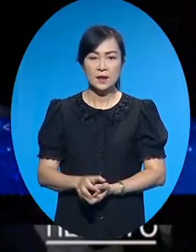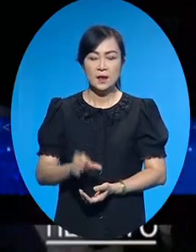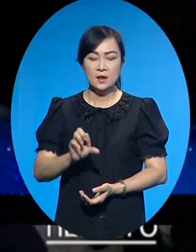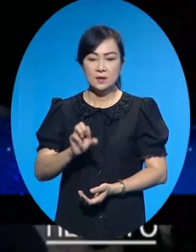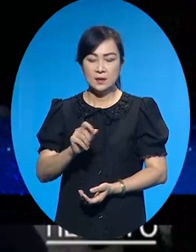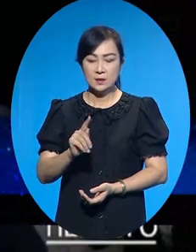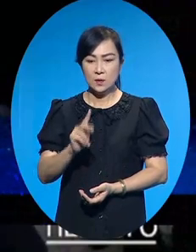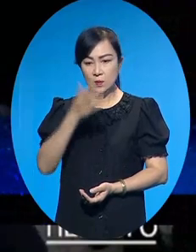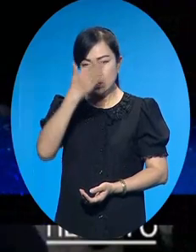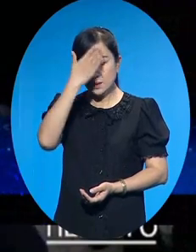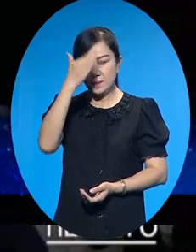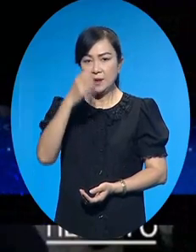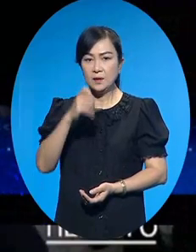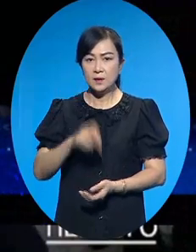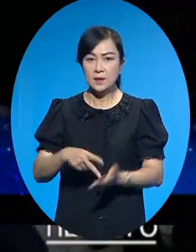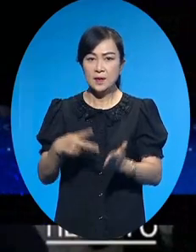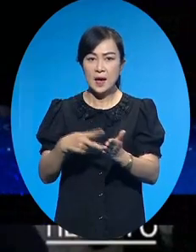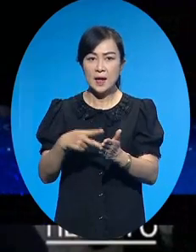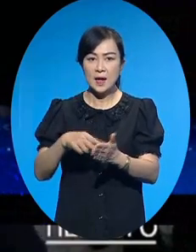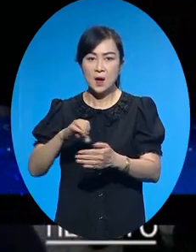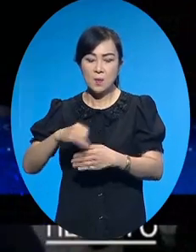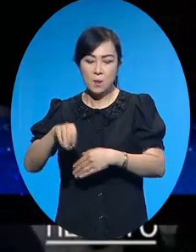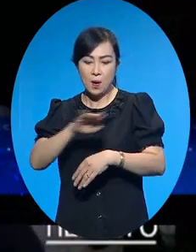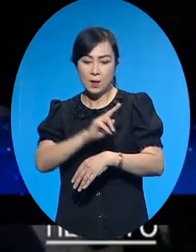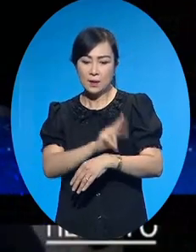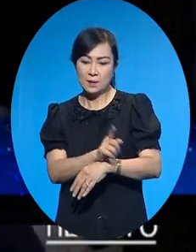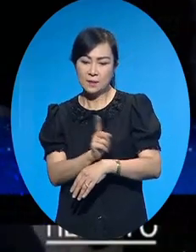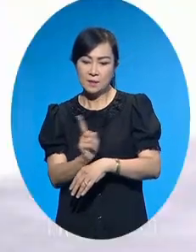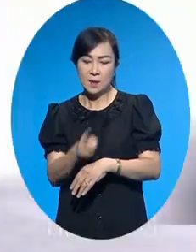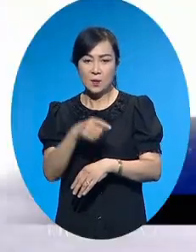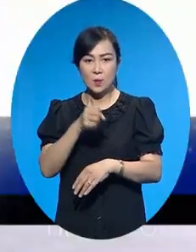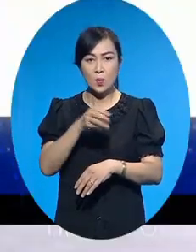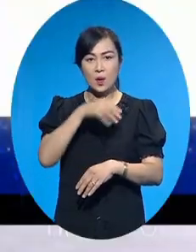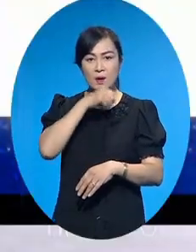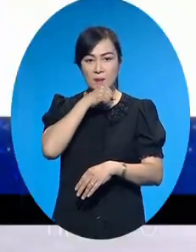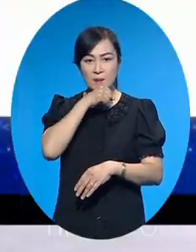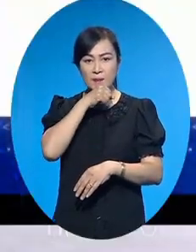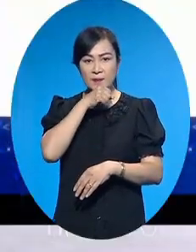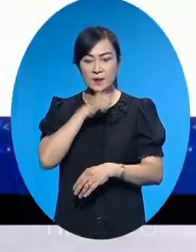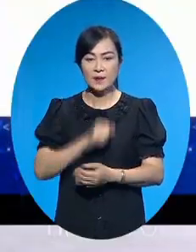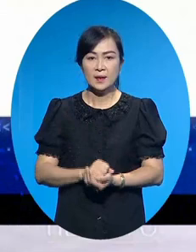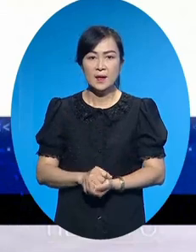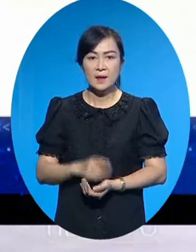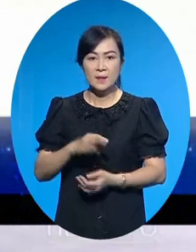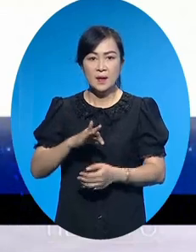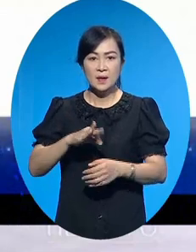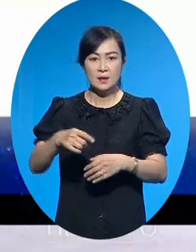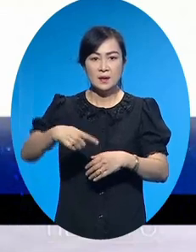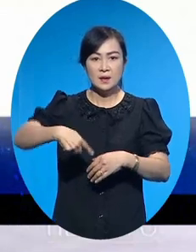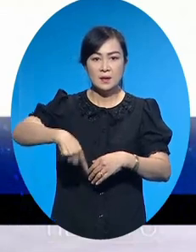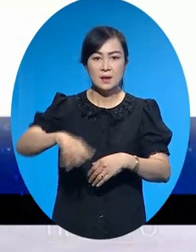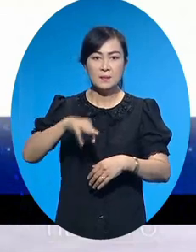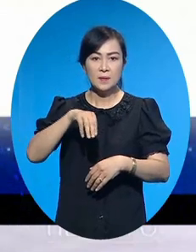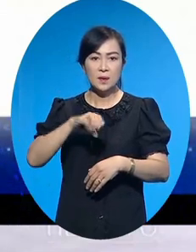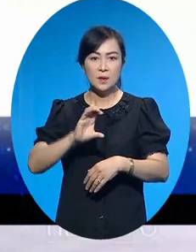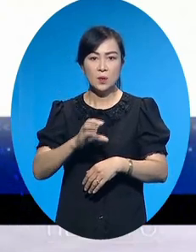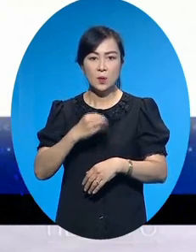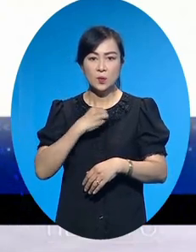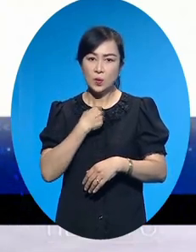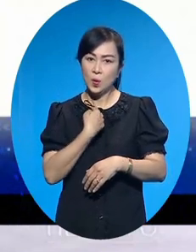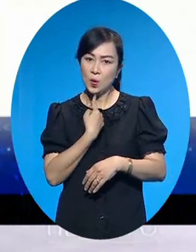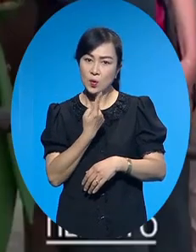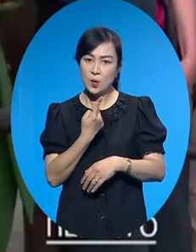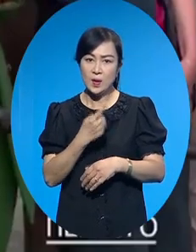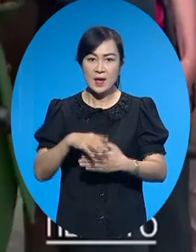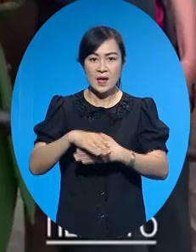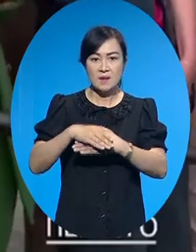Lukashenko cho biết Prigozhin đã hai lần bỏ qua những cảnh báo của ông. Khi Yevgeny Prigozhin đang hành quân đến Moscow, tôi đã nói với ông ấy,